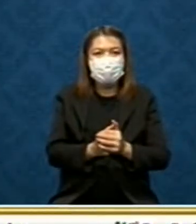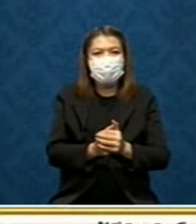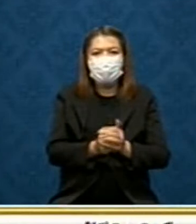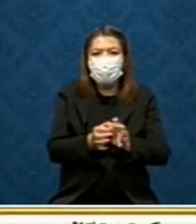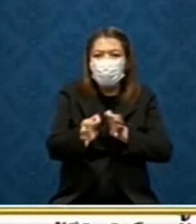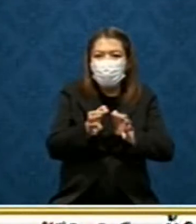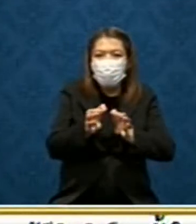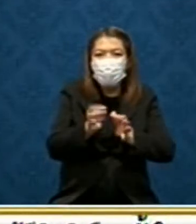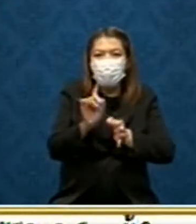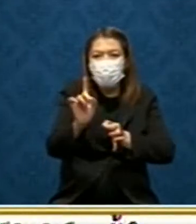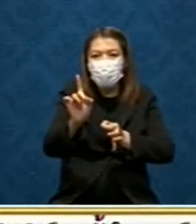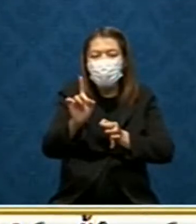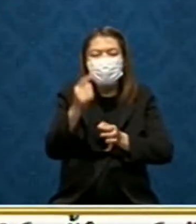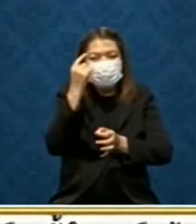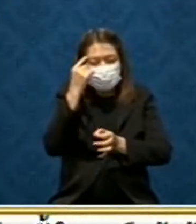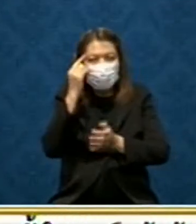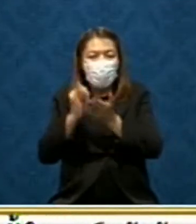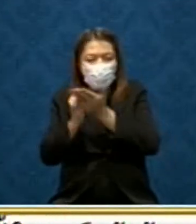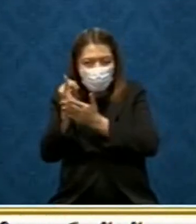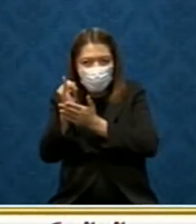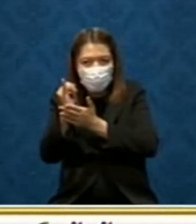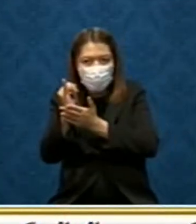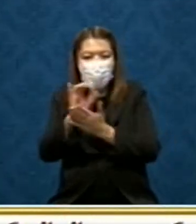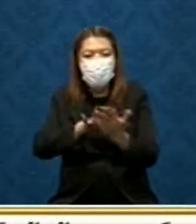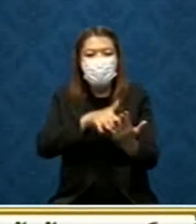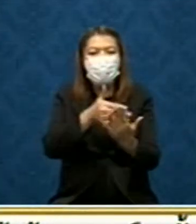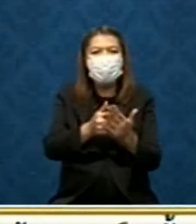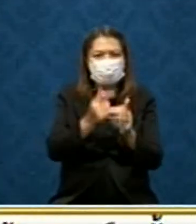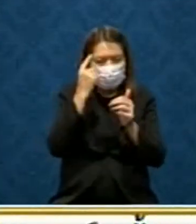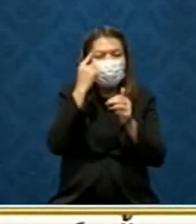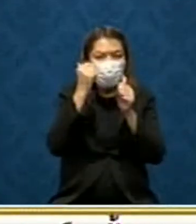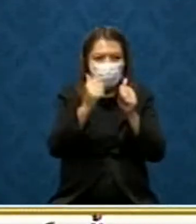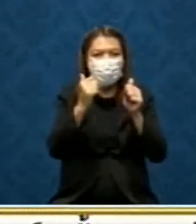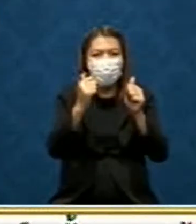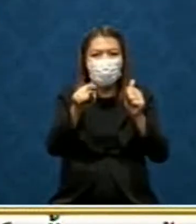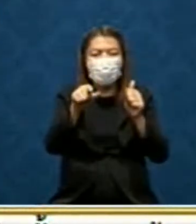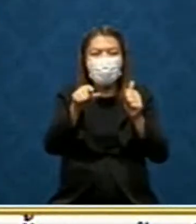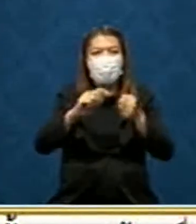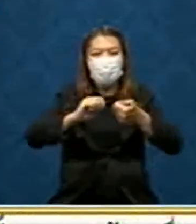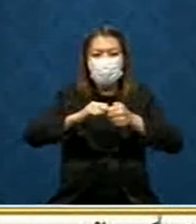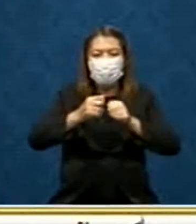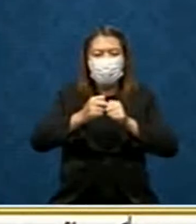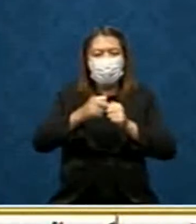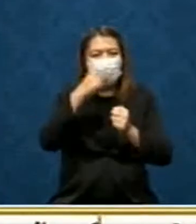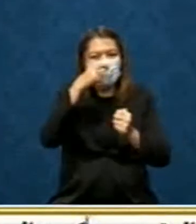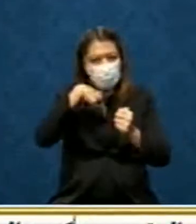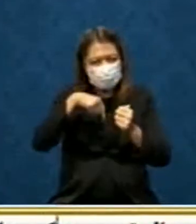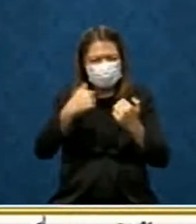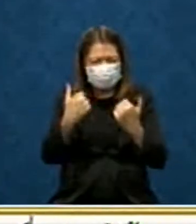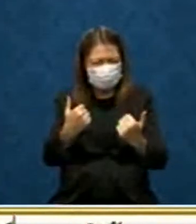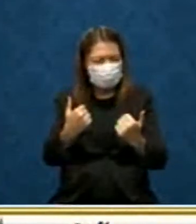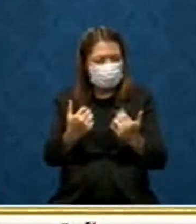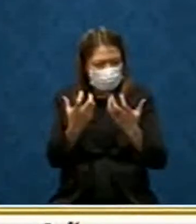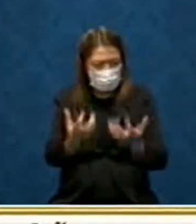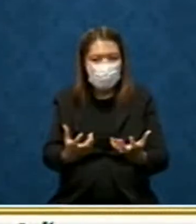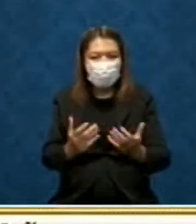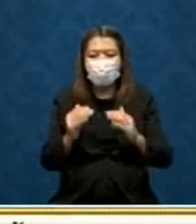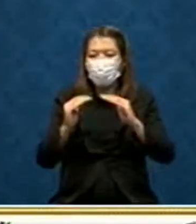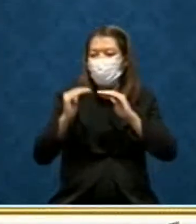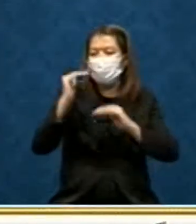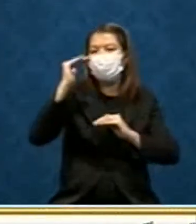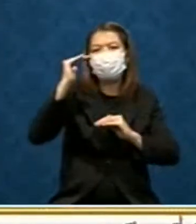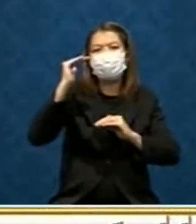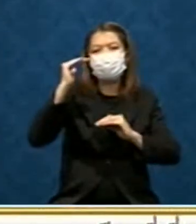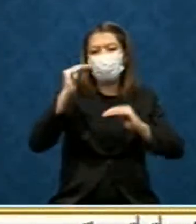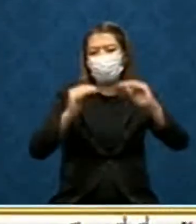จทยอะไรที่ผมคิดว่าท่านคิดถูกนโยบายนี้เขาก็คดดีนะเพราะปัญหาใหญ่ของประเทศวัี้นี่คือความเหลอมลำค